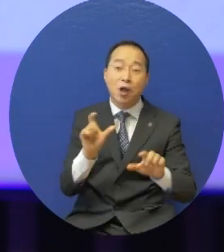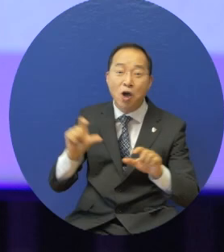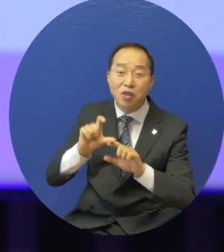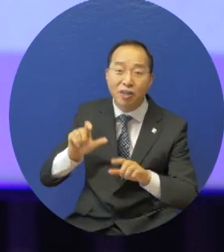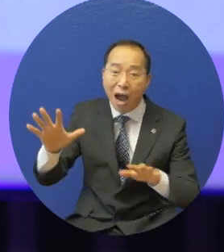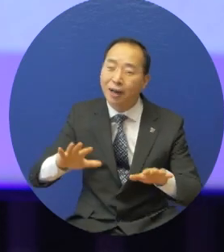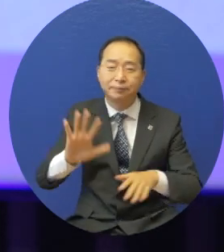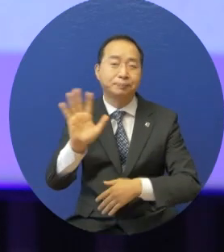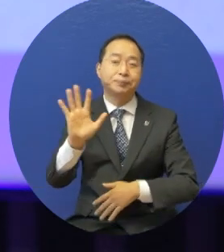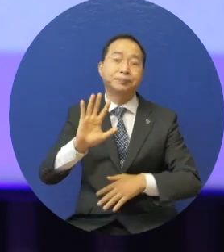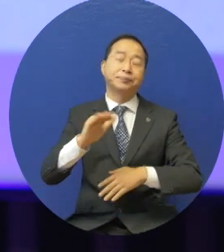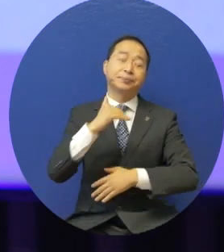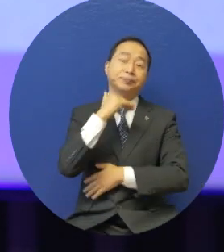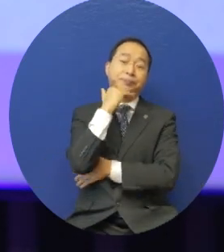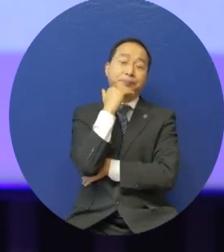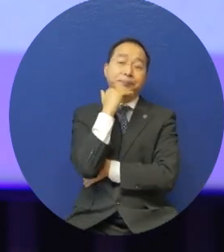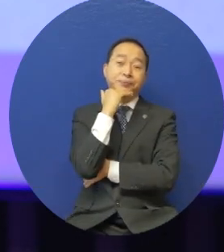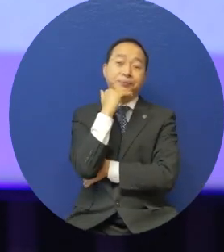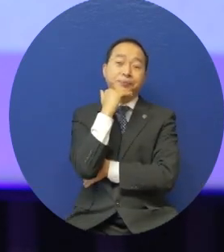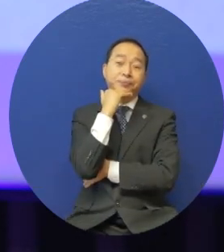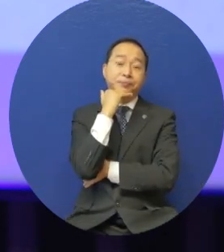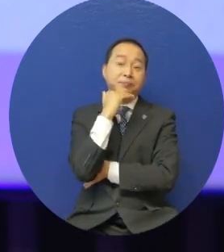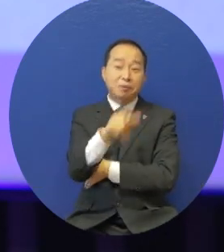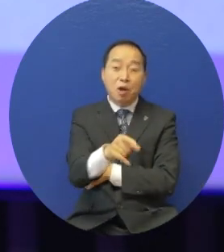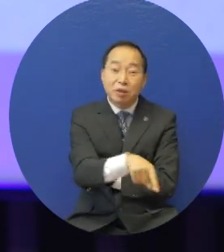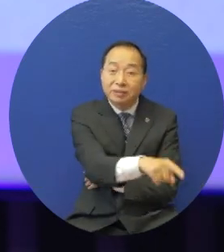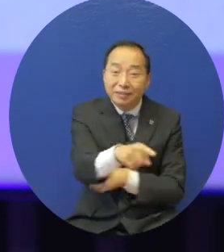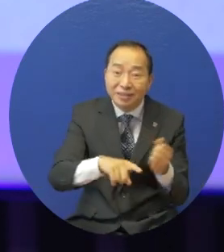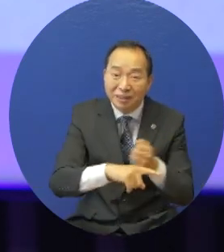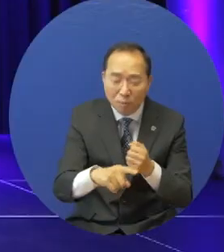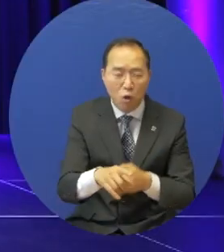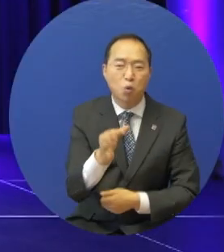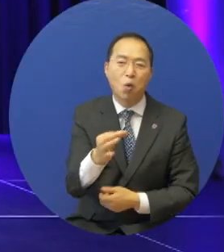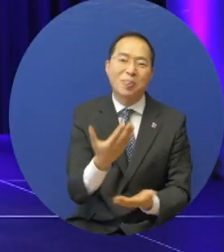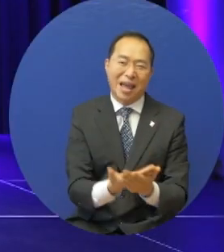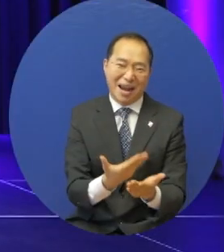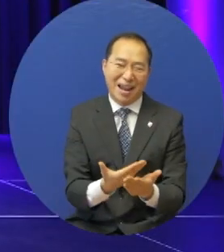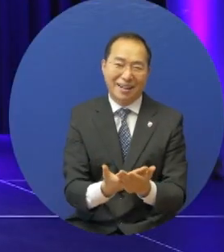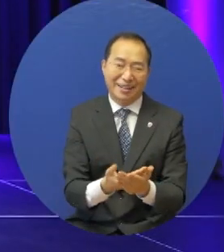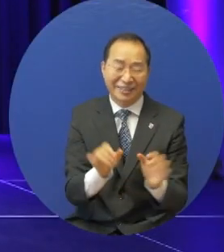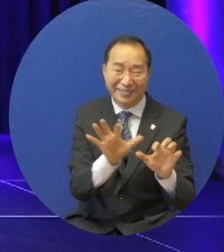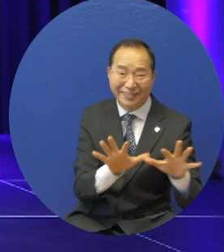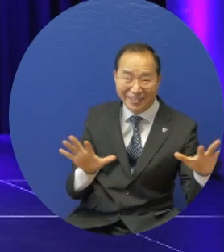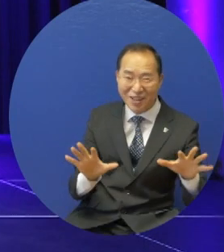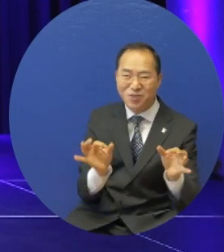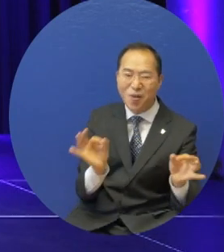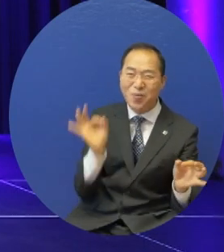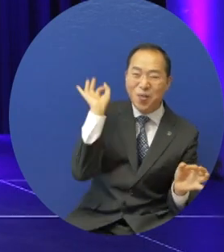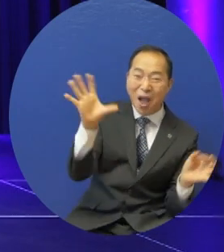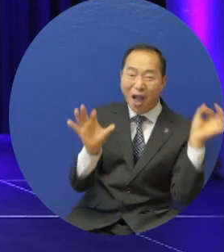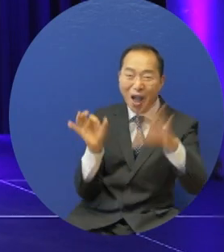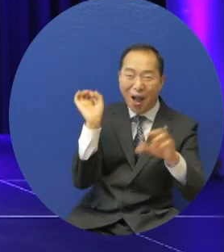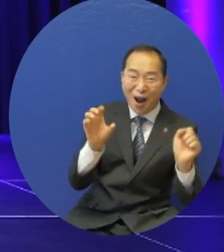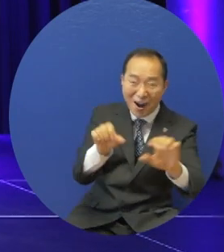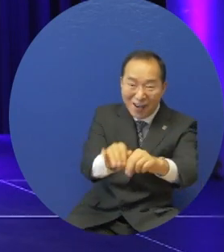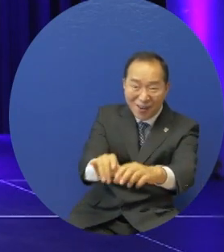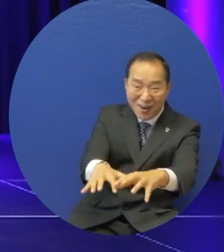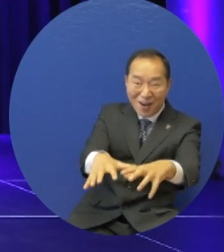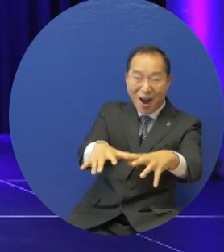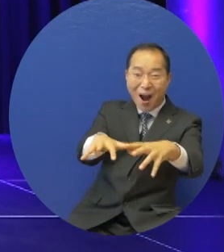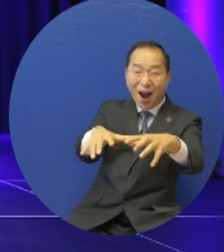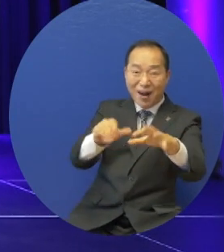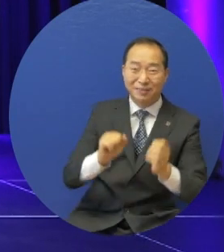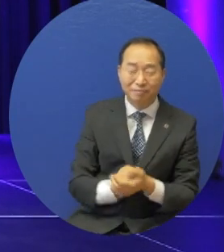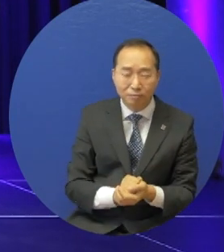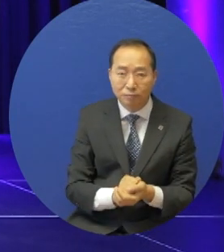할래? 그러면 돈을 던지는 거예요. 동전을 전기수한테 막 던지는 겁니다. 이렇게 봐서 동전이 충분히 쌓였다 싶으면, 또